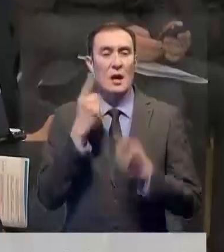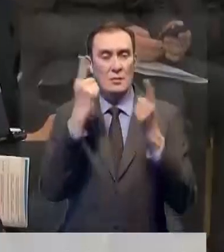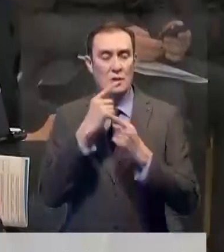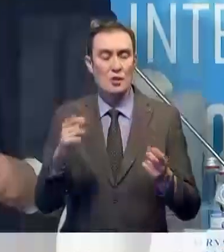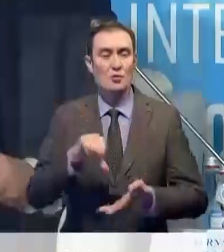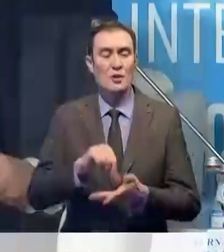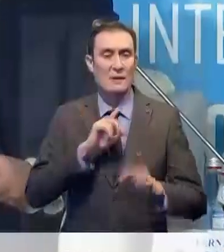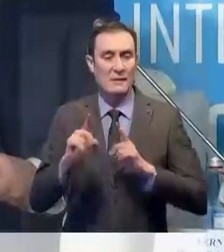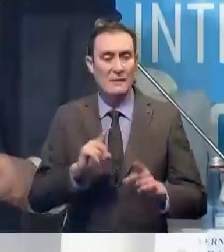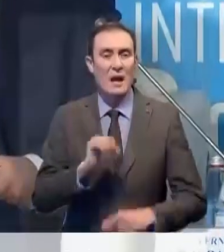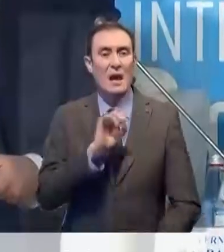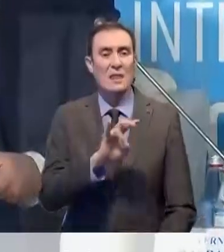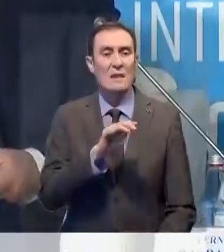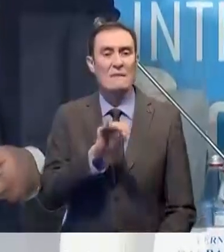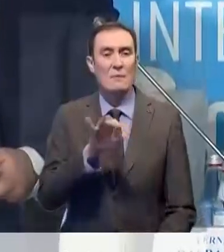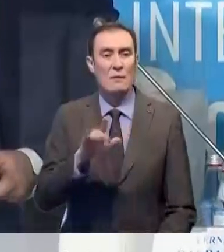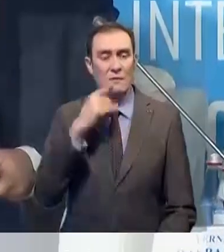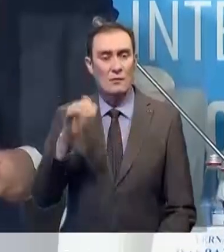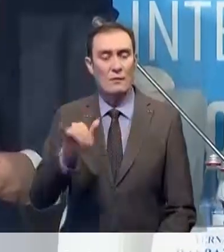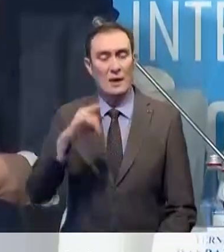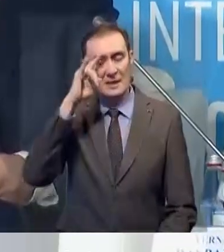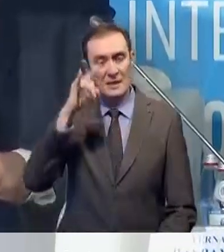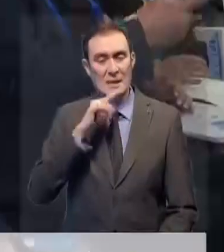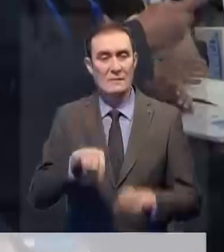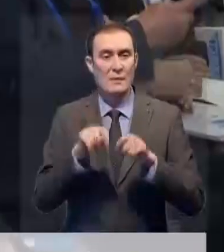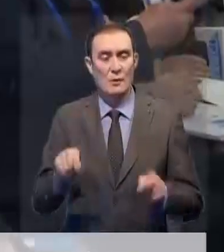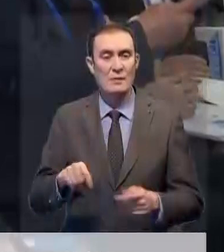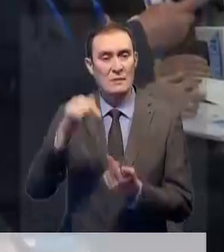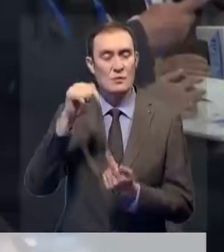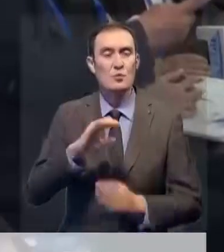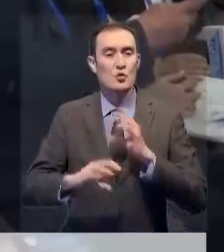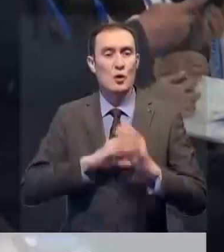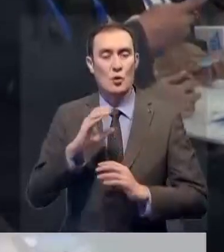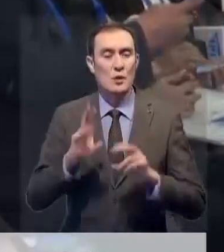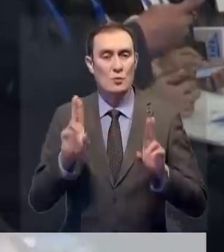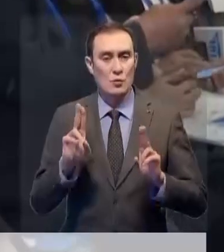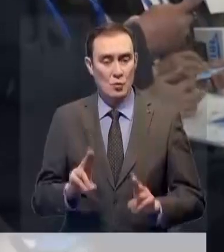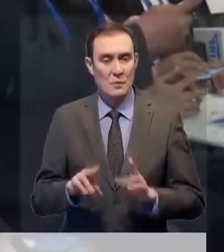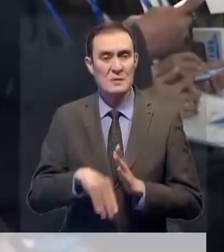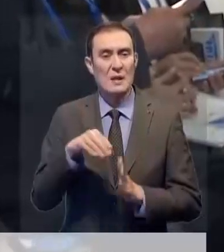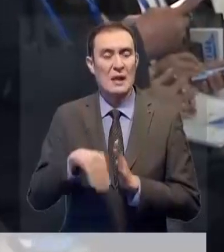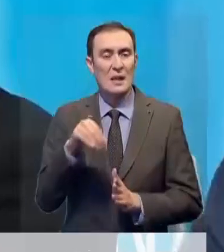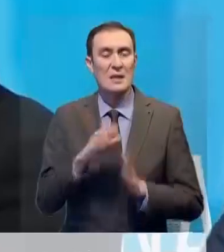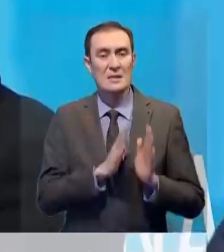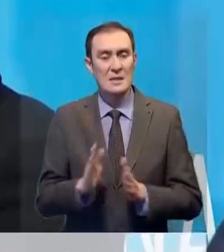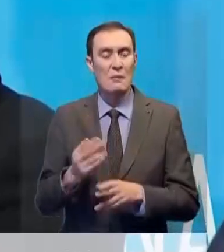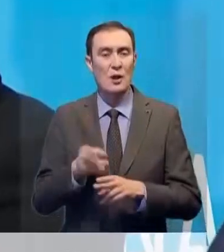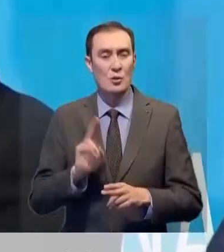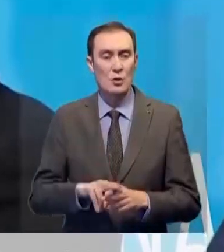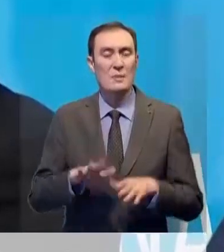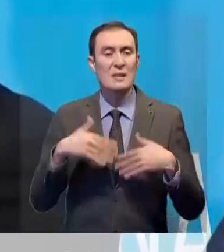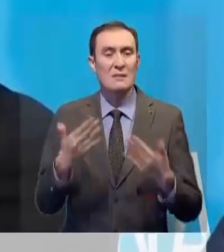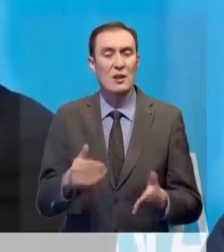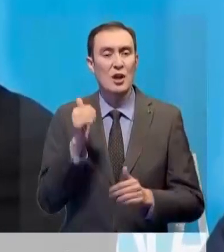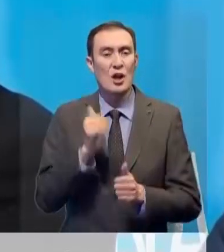участникам конференции, Леонид Анфимов отметил, что в Казахстане сформирована отвечающая международным нормам избирательная система, которая